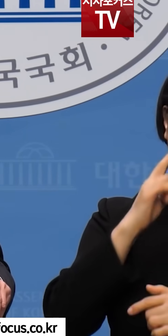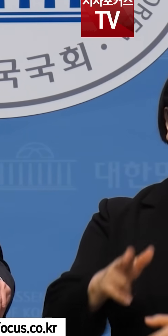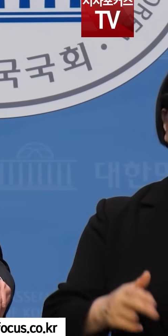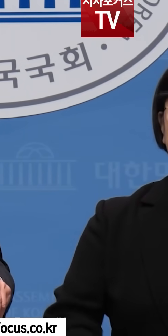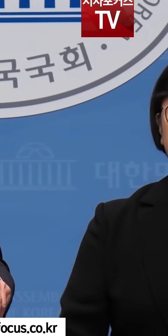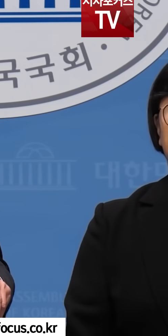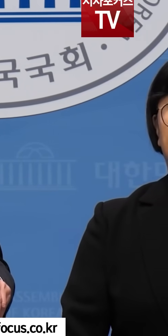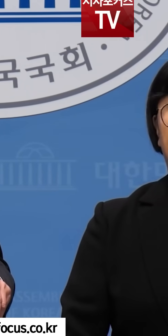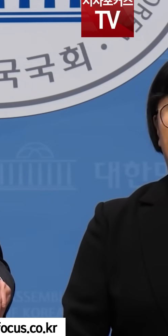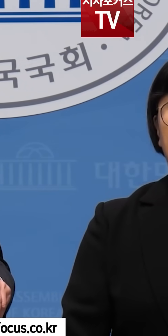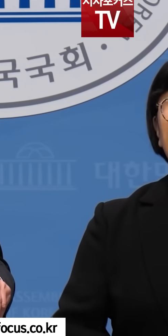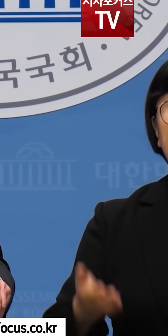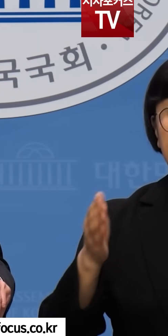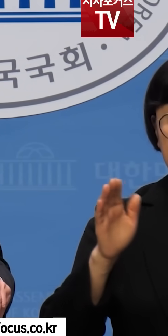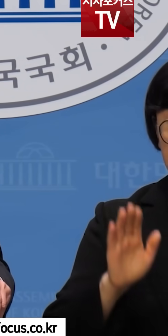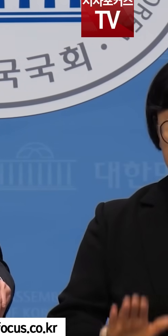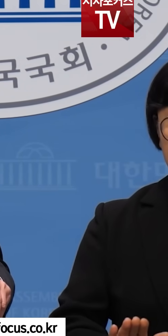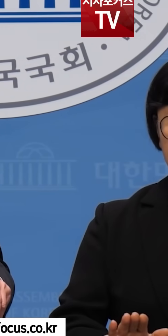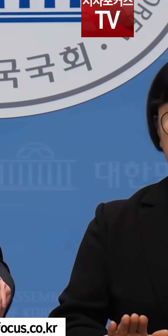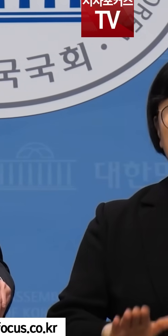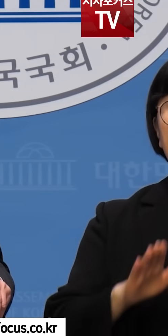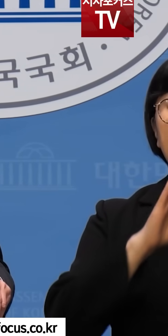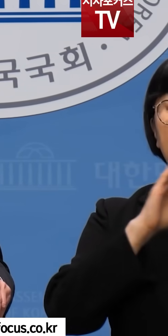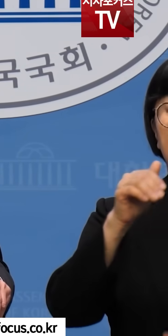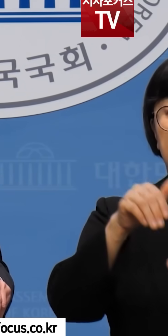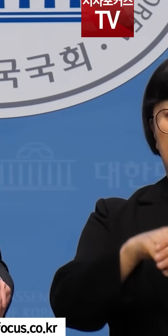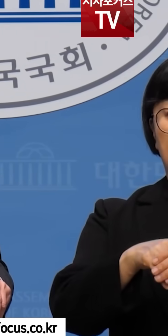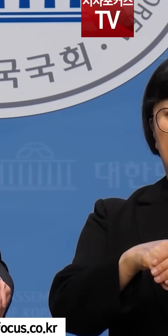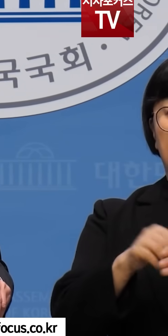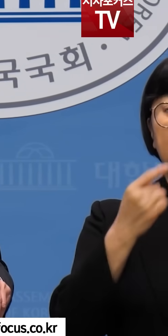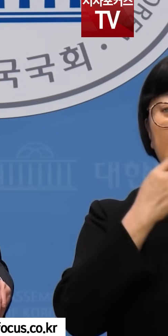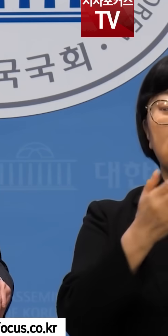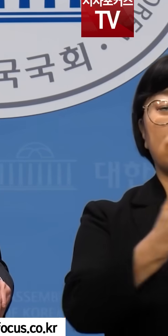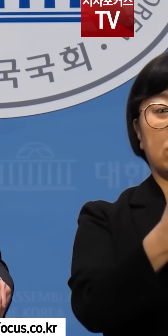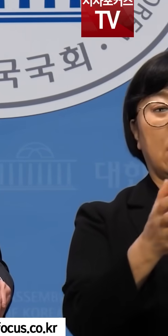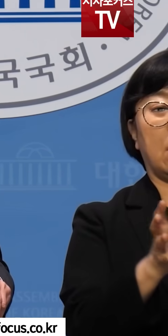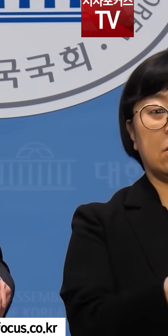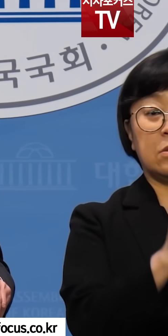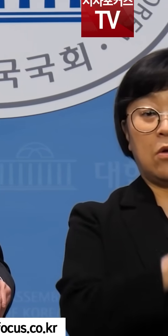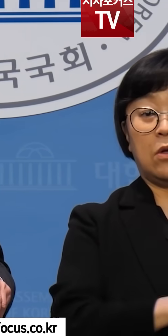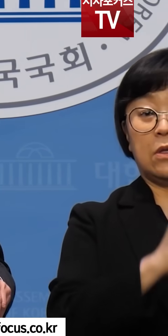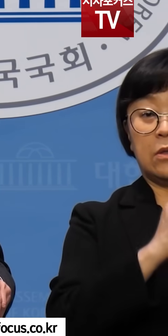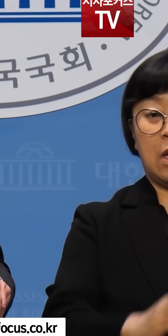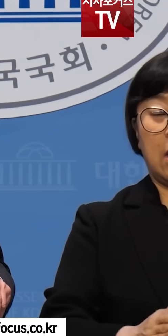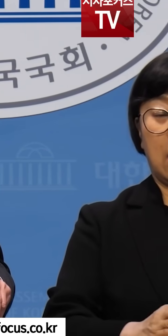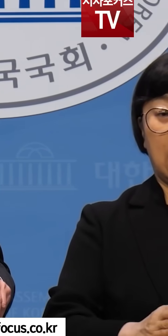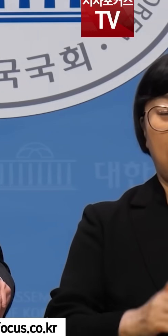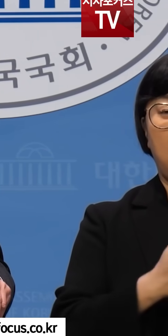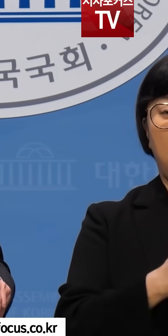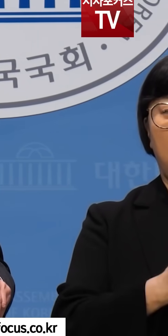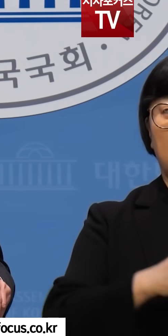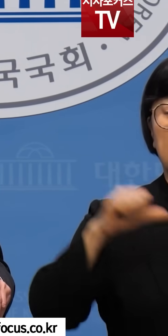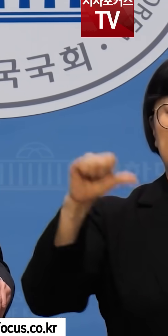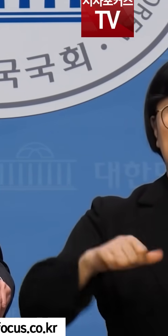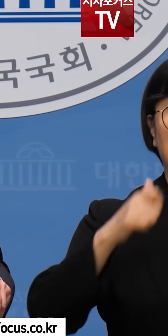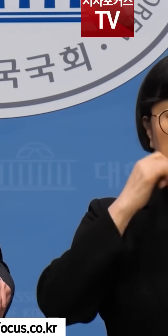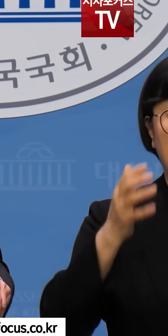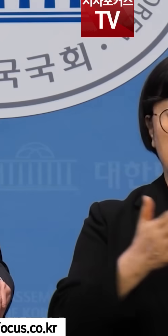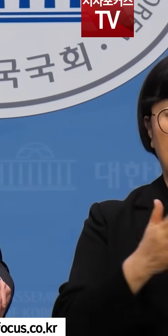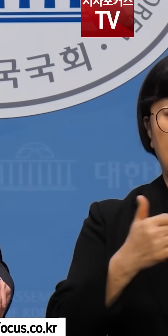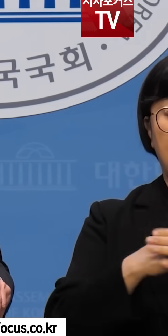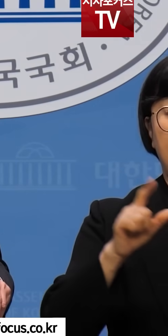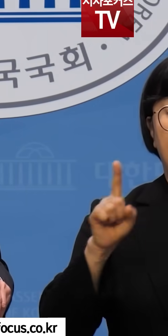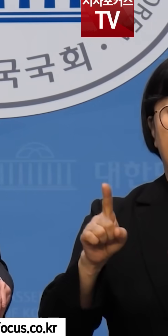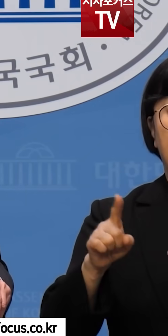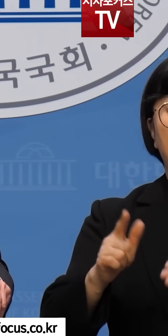그러나 김연아 의원께서 정말 이번 선거에서 민주당에게 절대 질 수 없다. 특히 12년 동안 단 한 석도